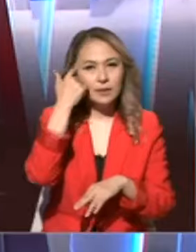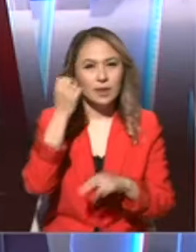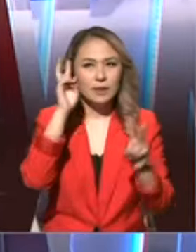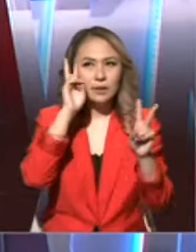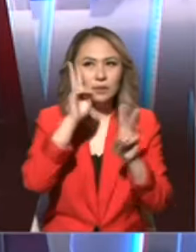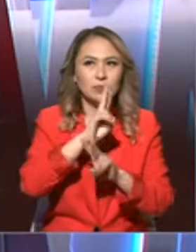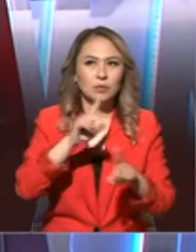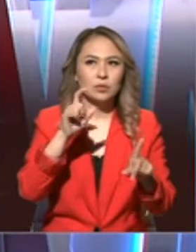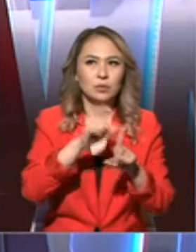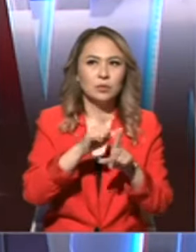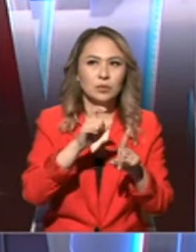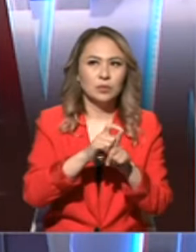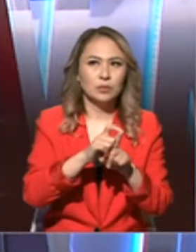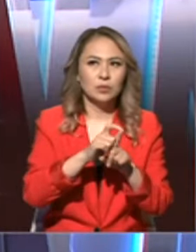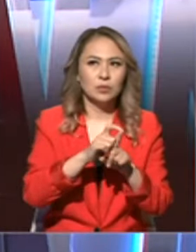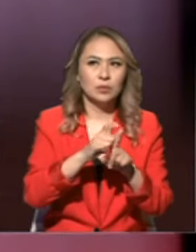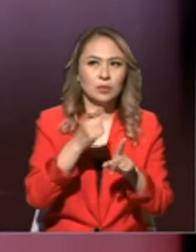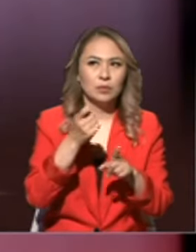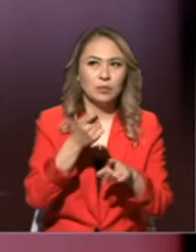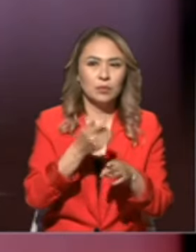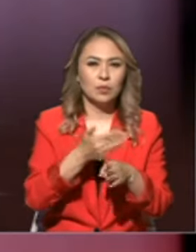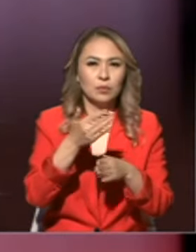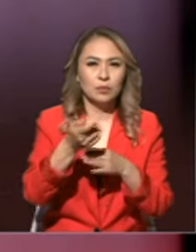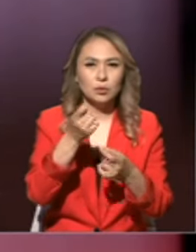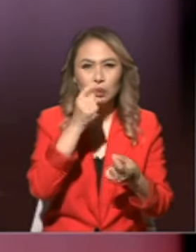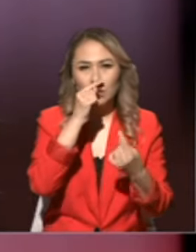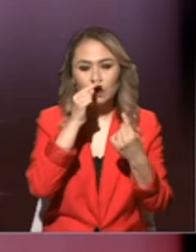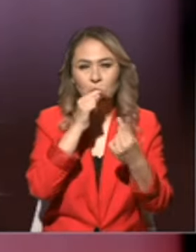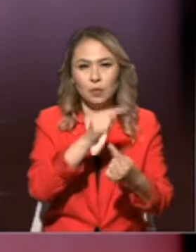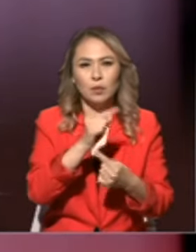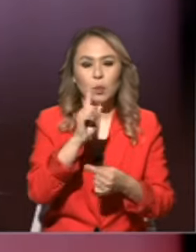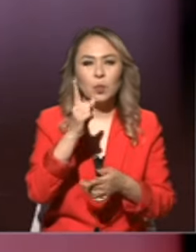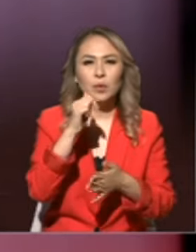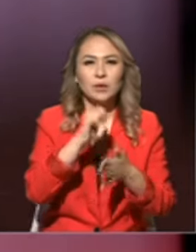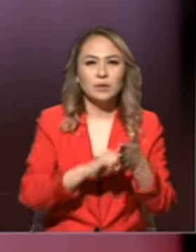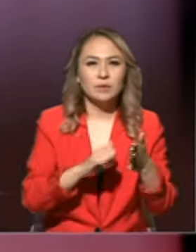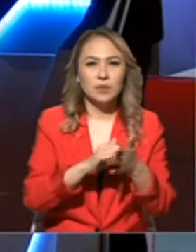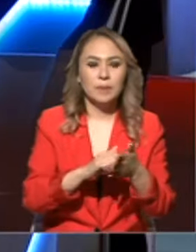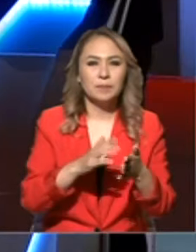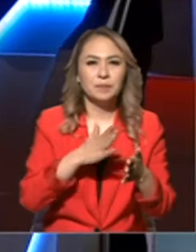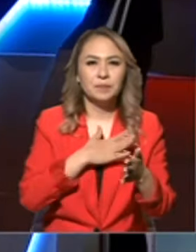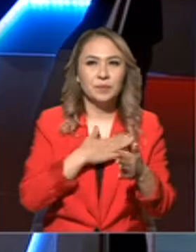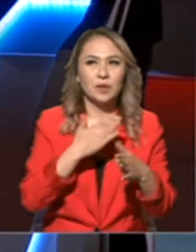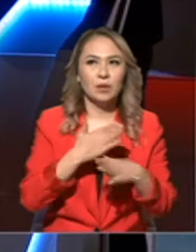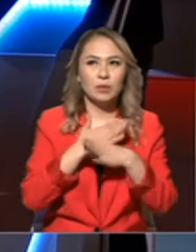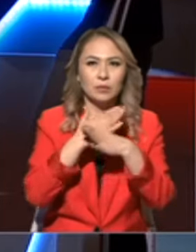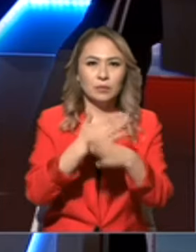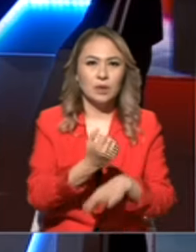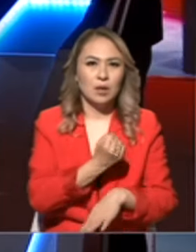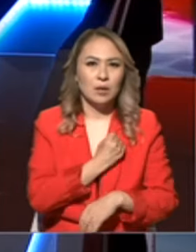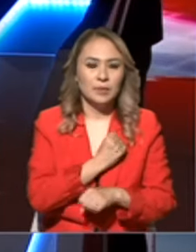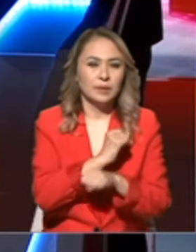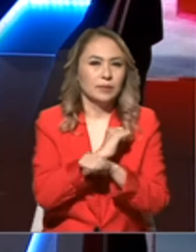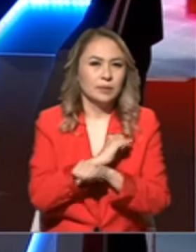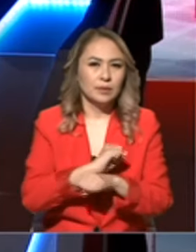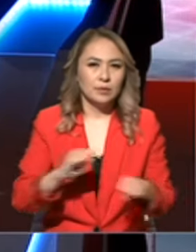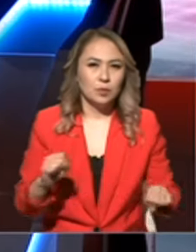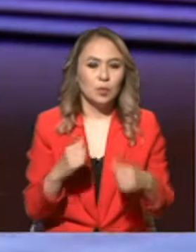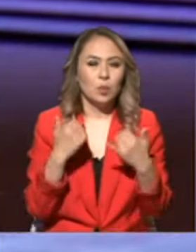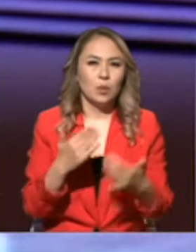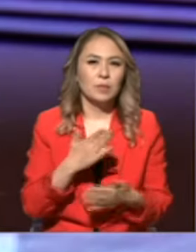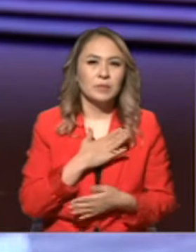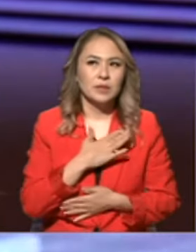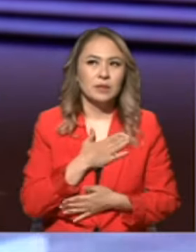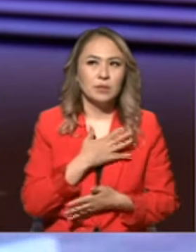деген сөзге мен кейінгі кезде кішкене қарсымын. Бірақ қандастарымызға біз көмекті аямауымыз керек. Ол